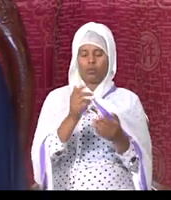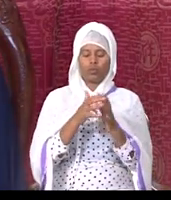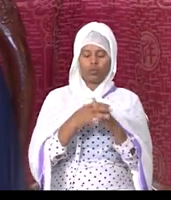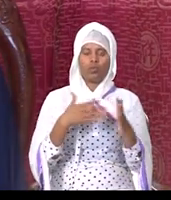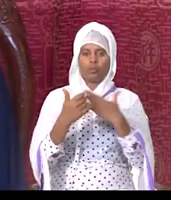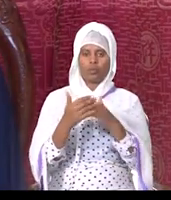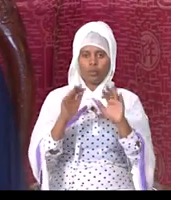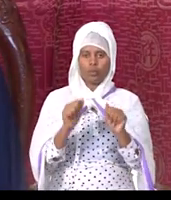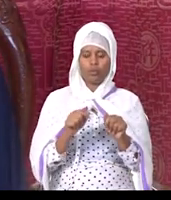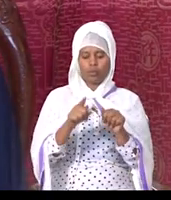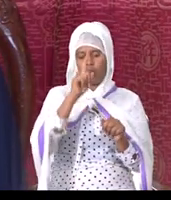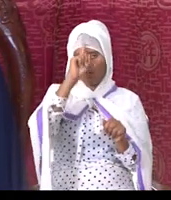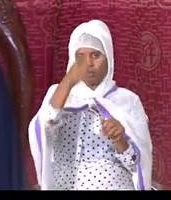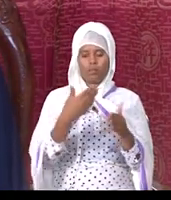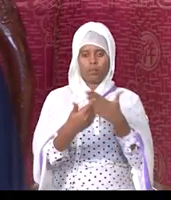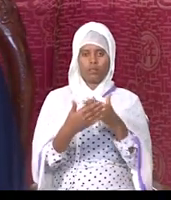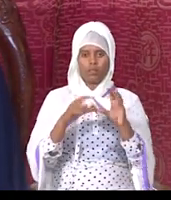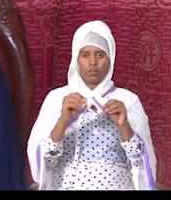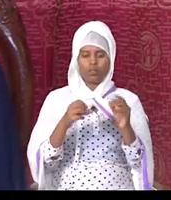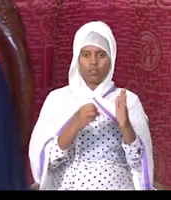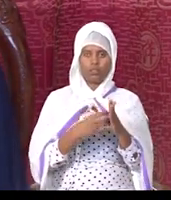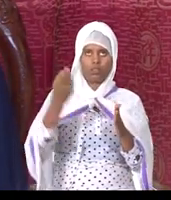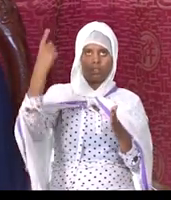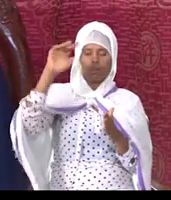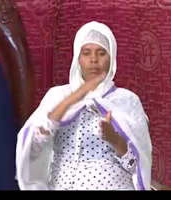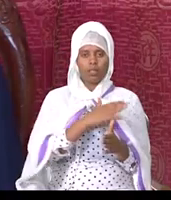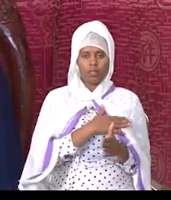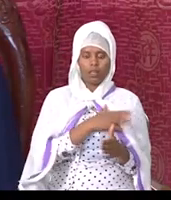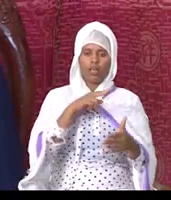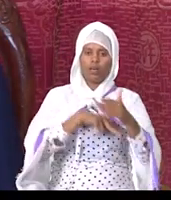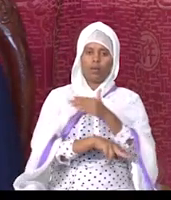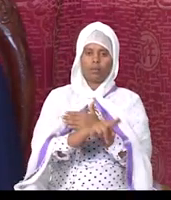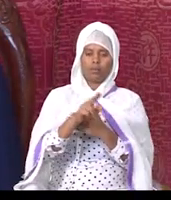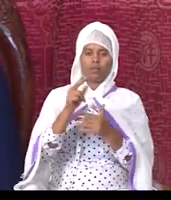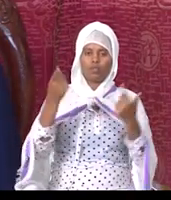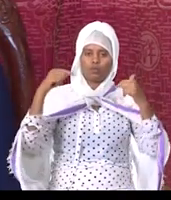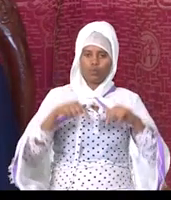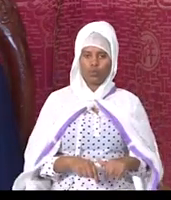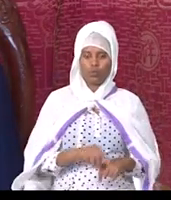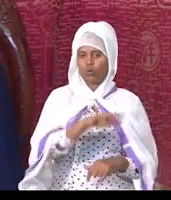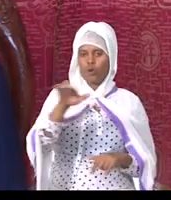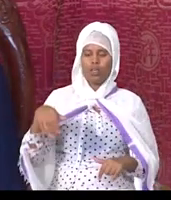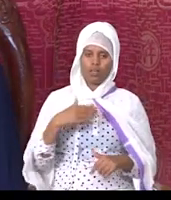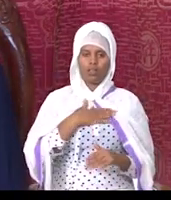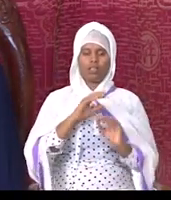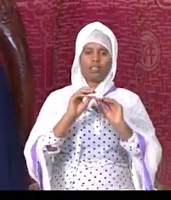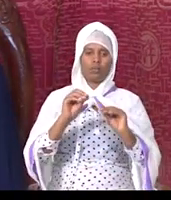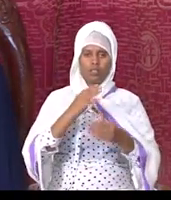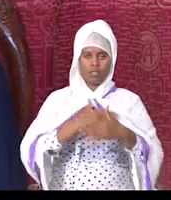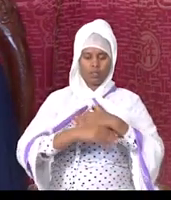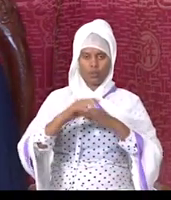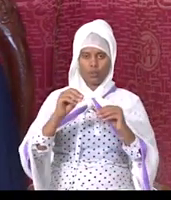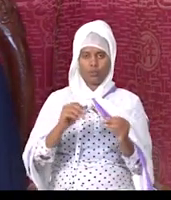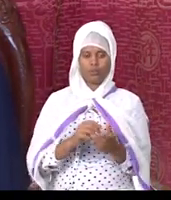انابلو زصليو نزي ابنت غيرمي مالتي سلازي كرستوس املاخنا اب حدا كابتو زمصو دمان انا نتمرتي سلا